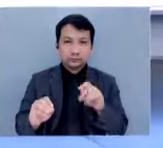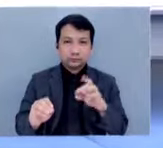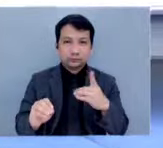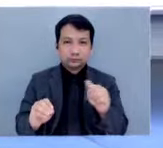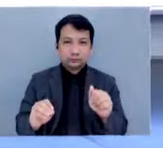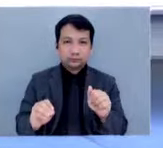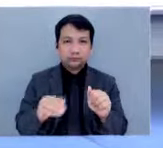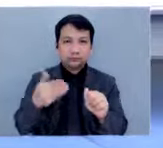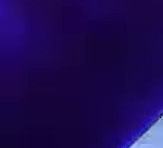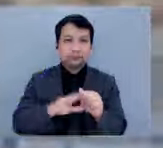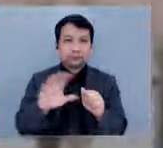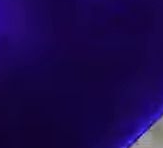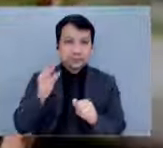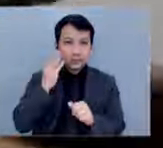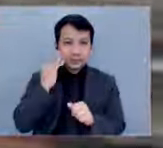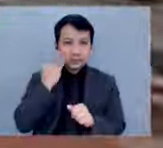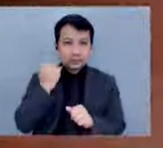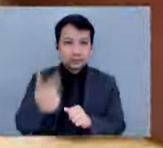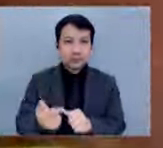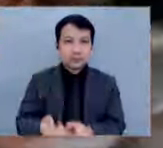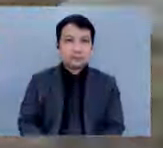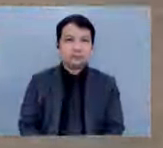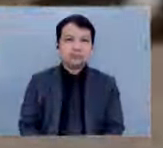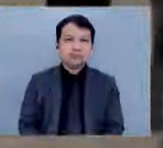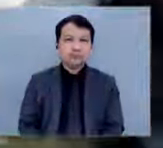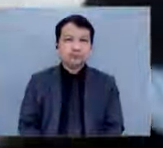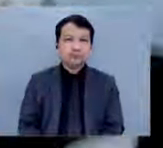MJ Marfori.